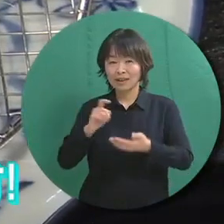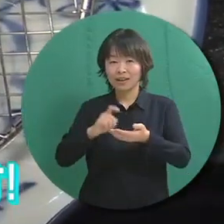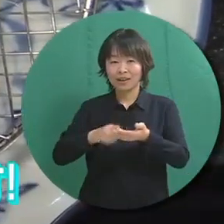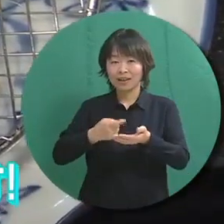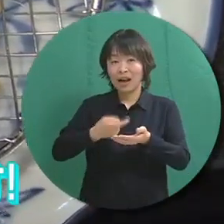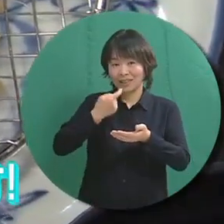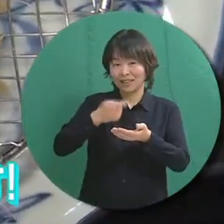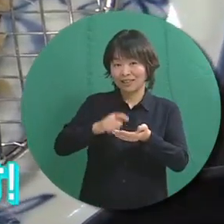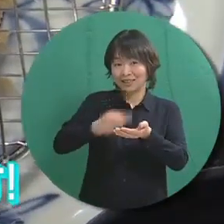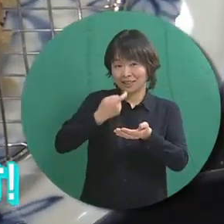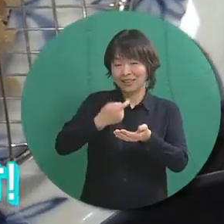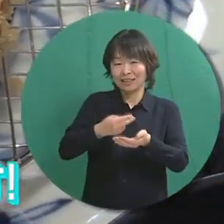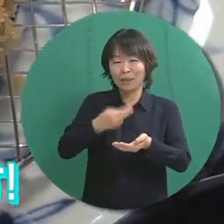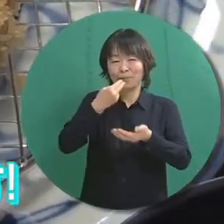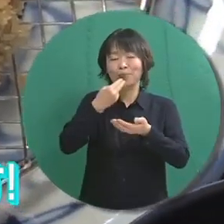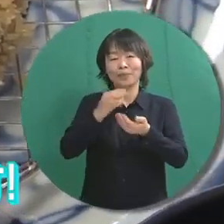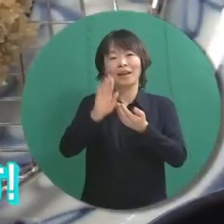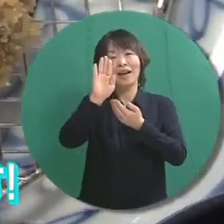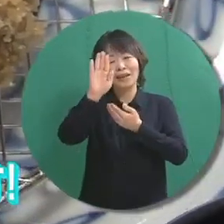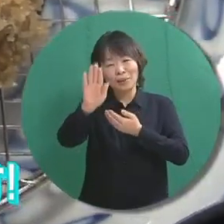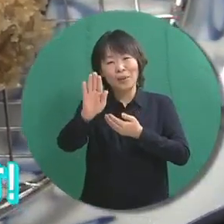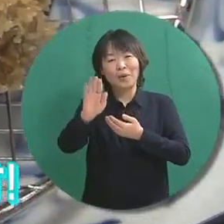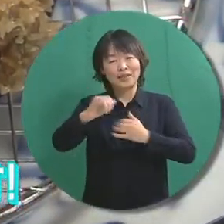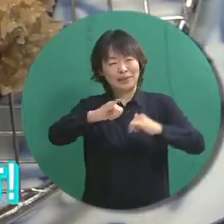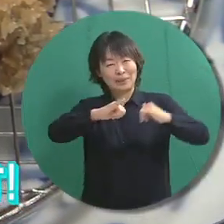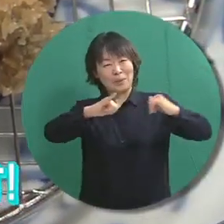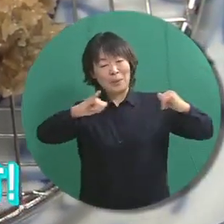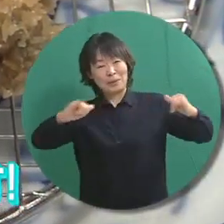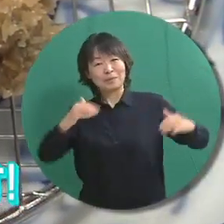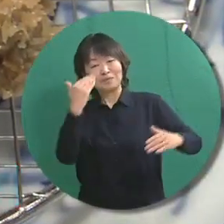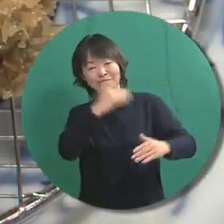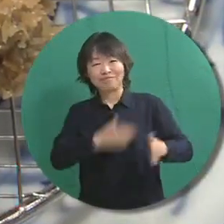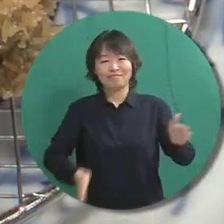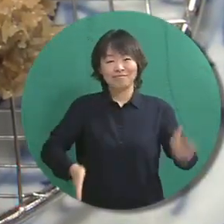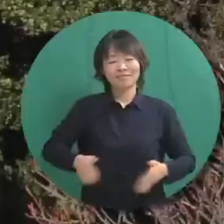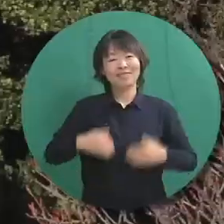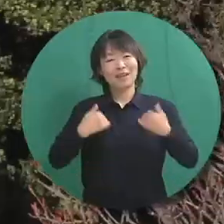この牡蠣のパワーで広い園内散策楽しめそうです。